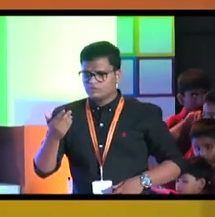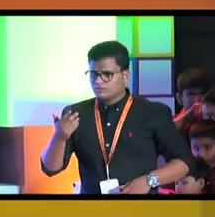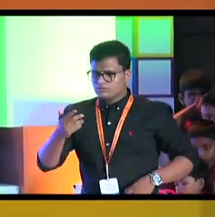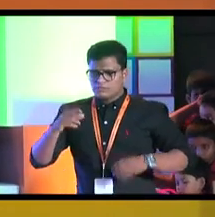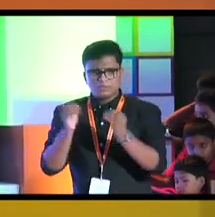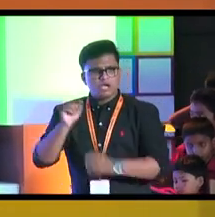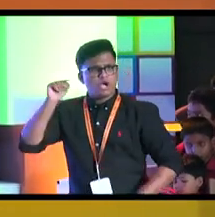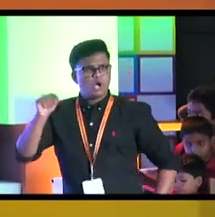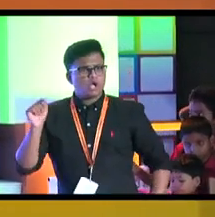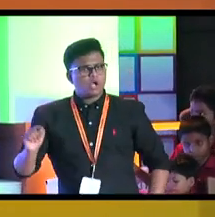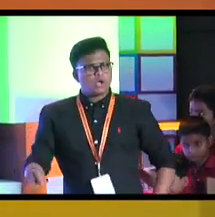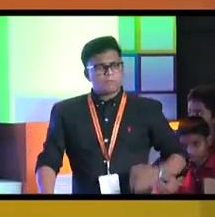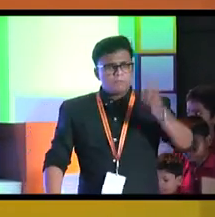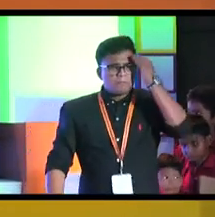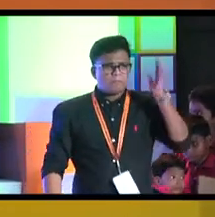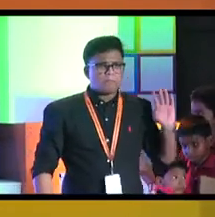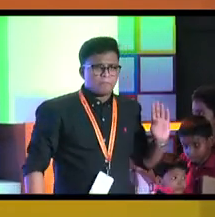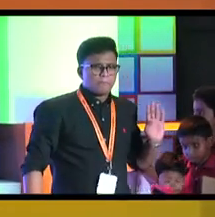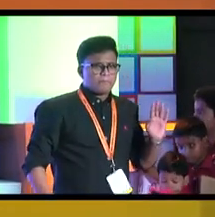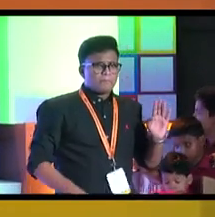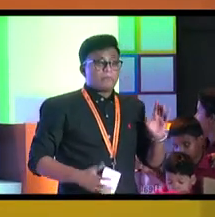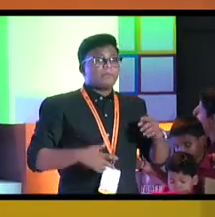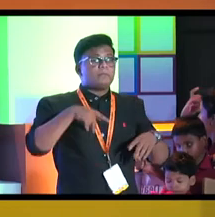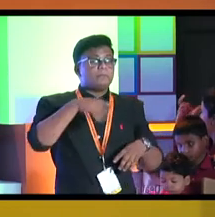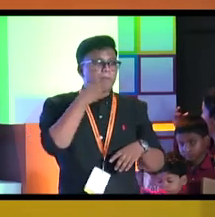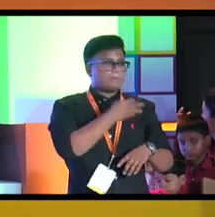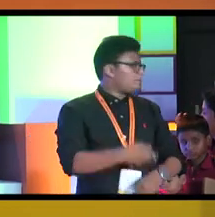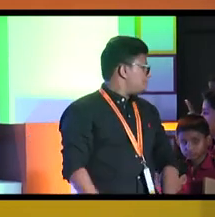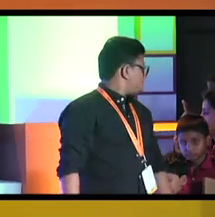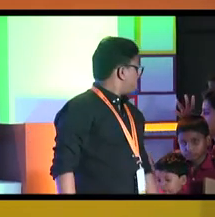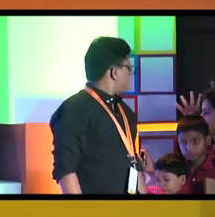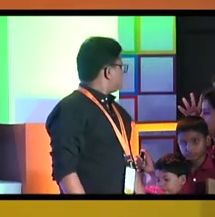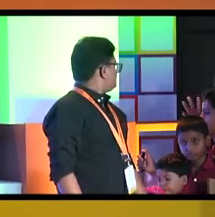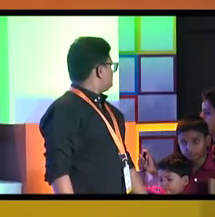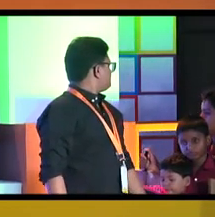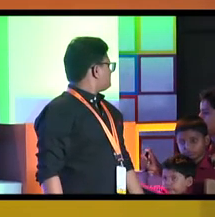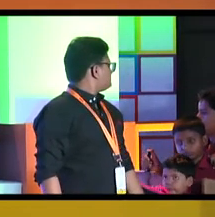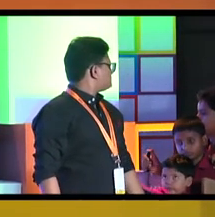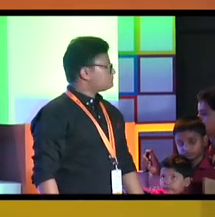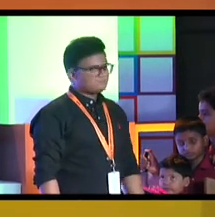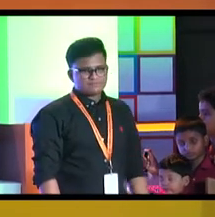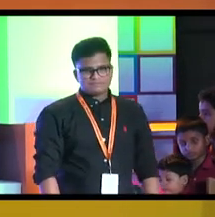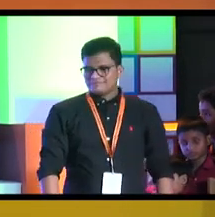है. संजय मुझे वहीं से बता पी का क्या है. संजय